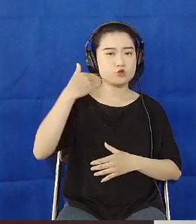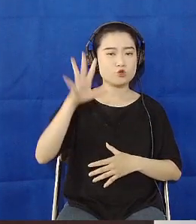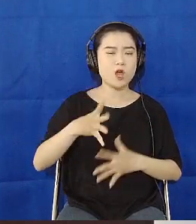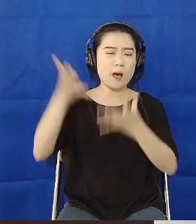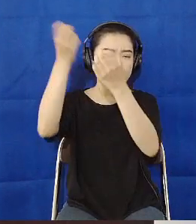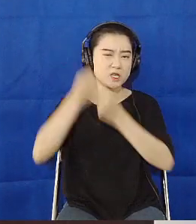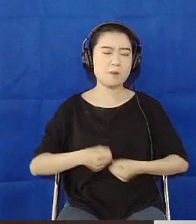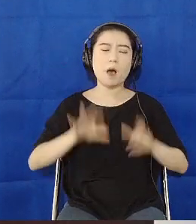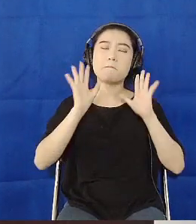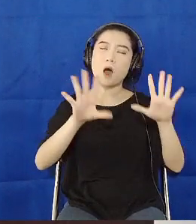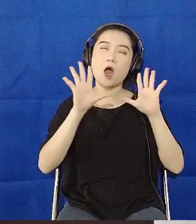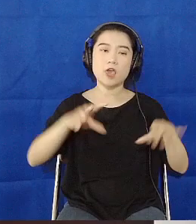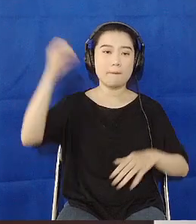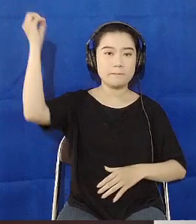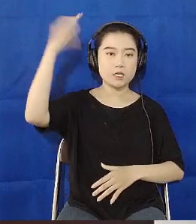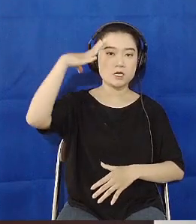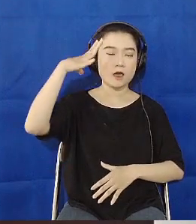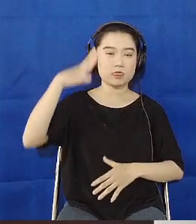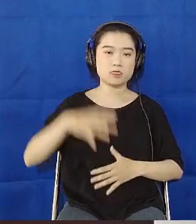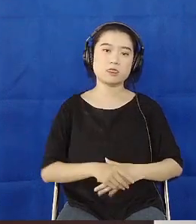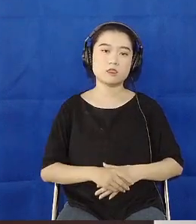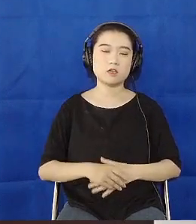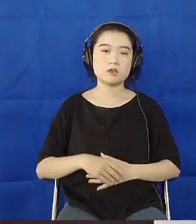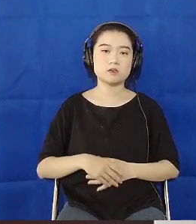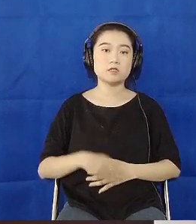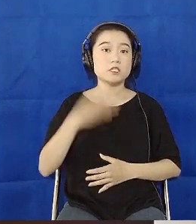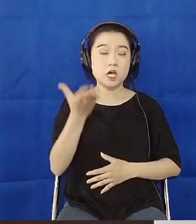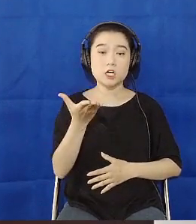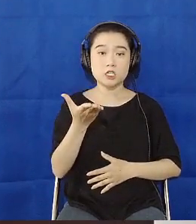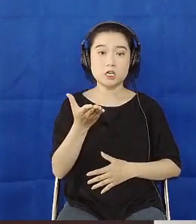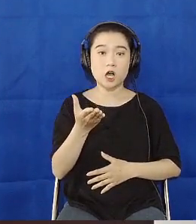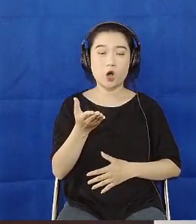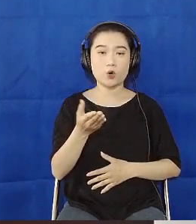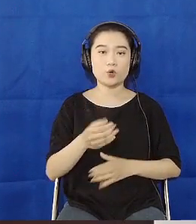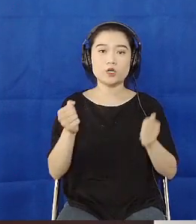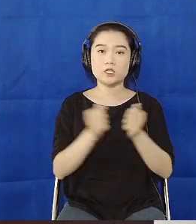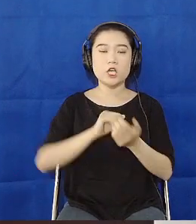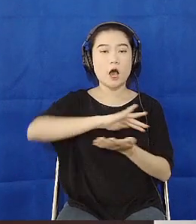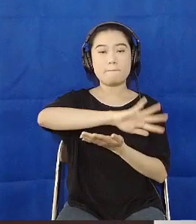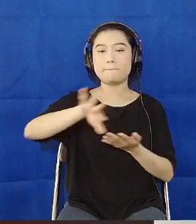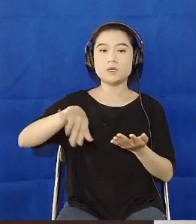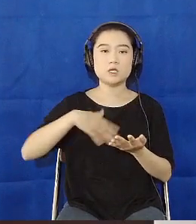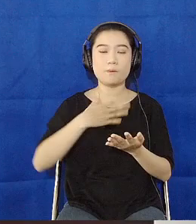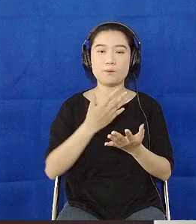menerima banyak anugerah? Bukankah engkau dengan berbagai kemampuan itu